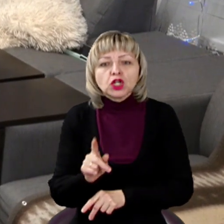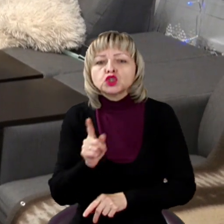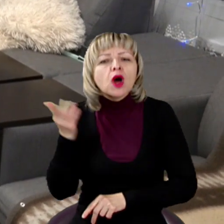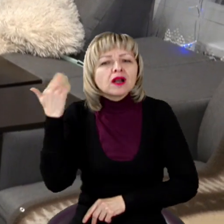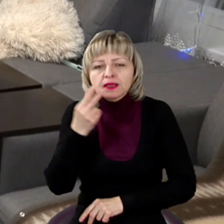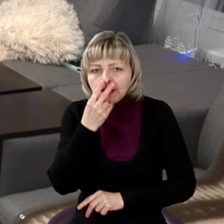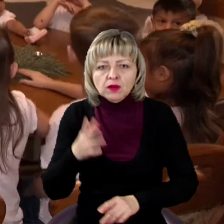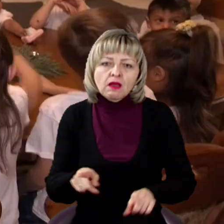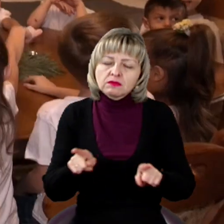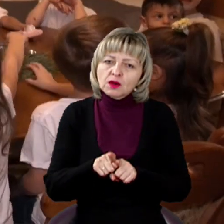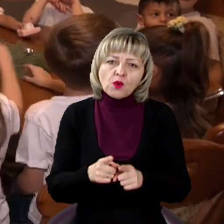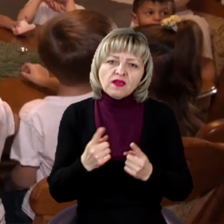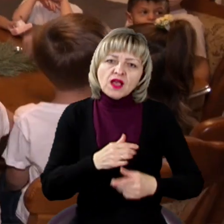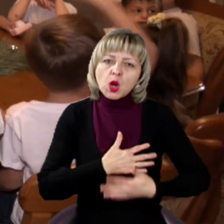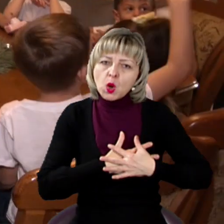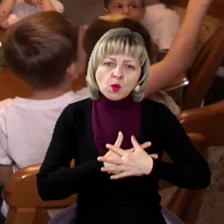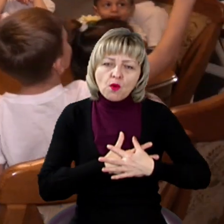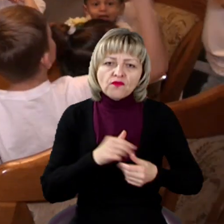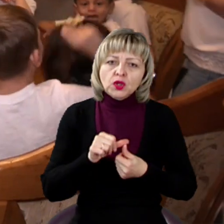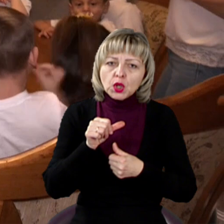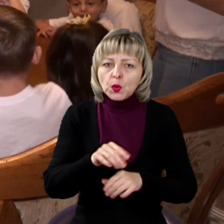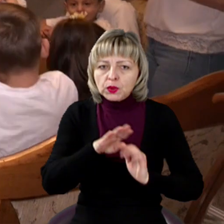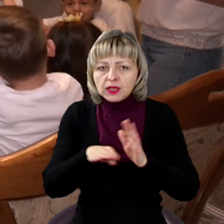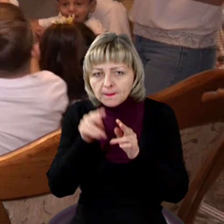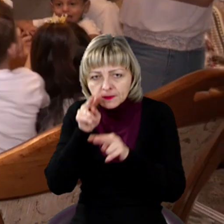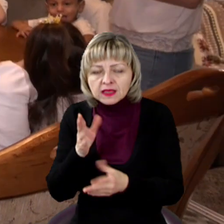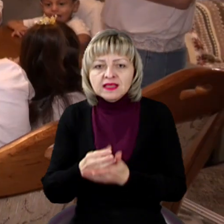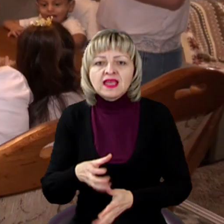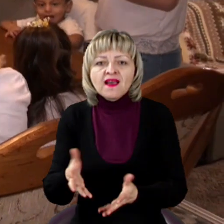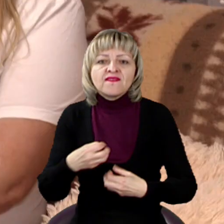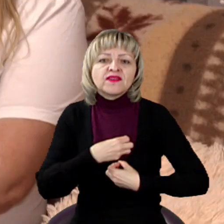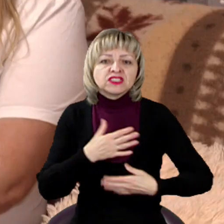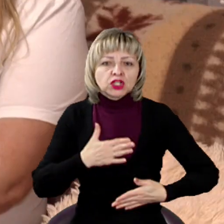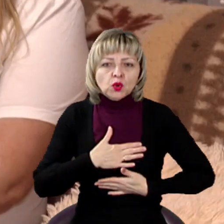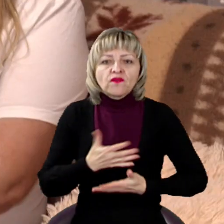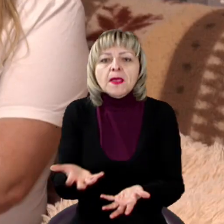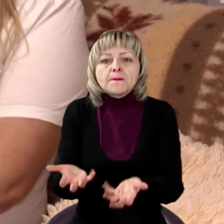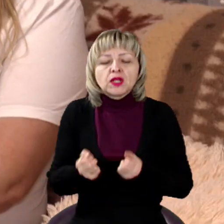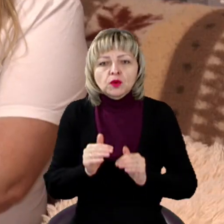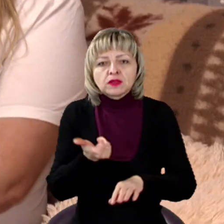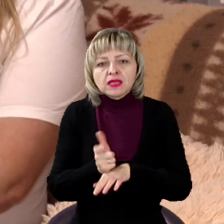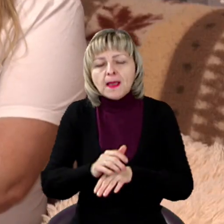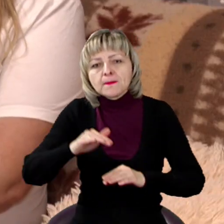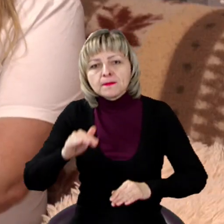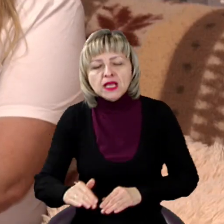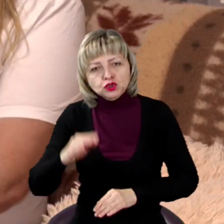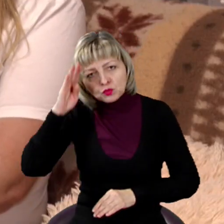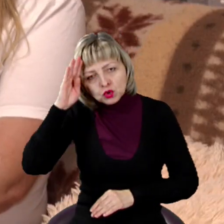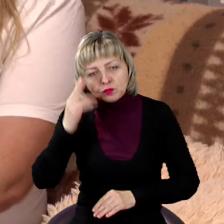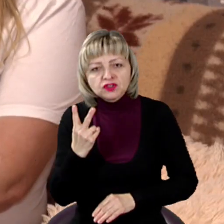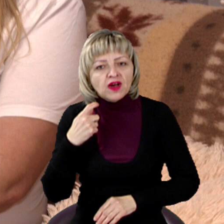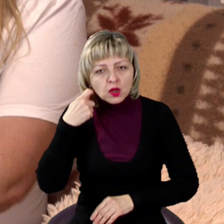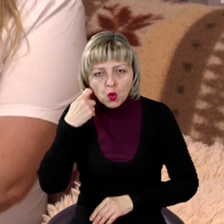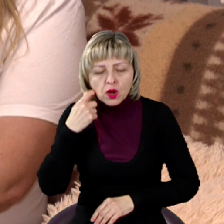раніше? Такої любові. Окрім патронатних, є всиновлені та прийомні діти. Найменшому патронатному нашому хлопчику 2